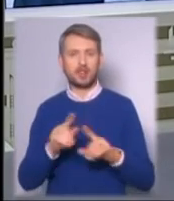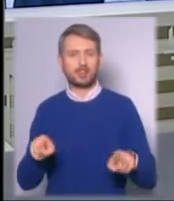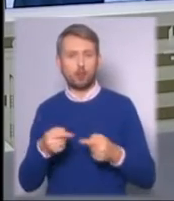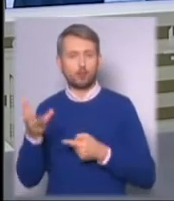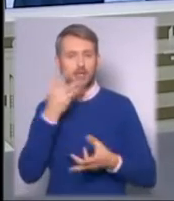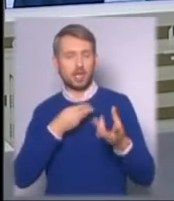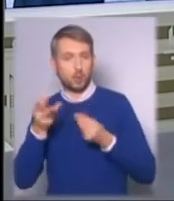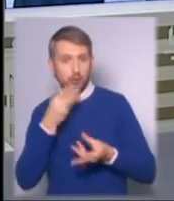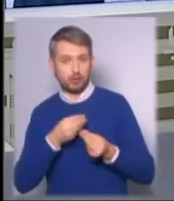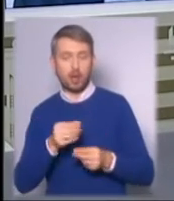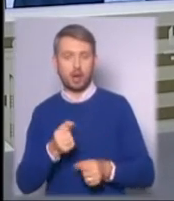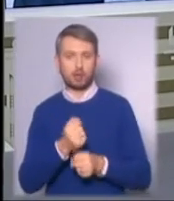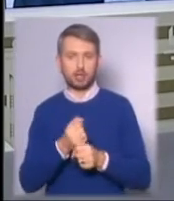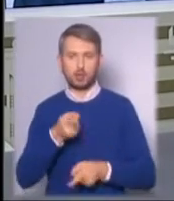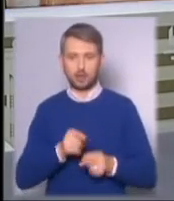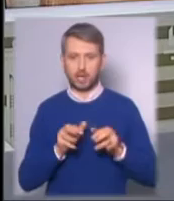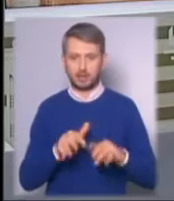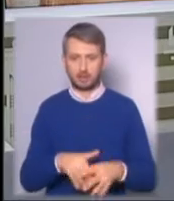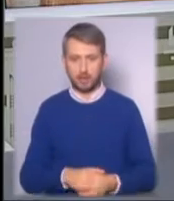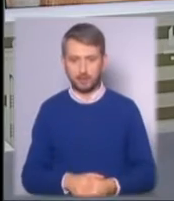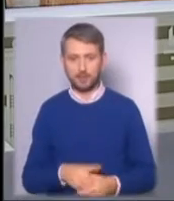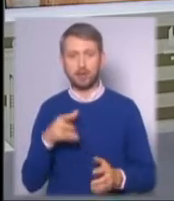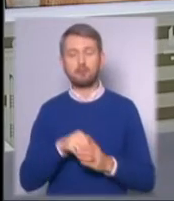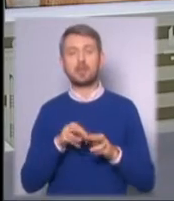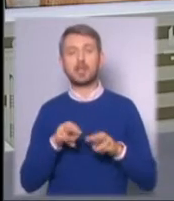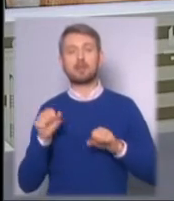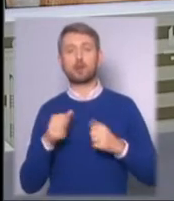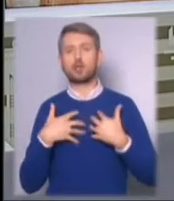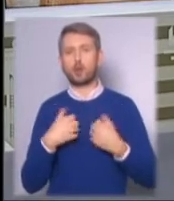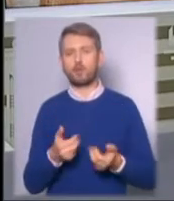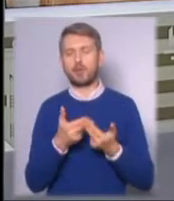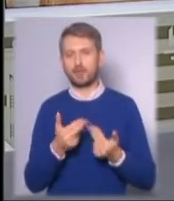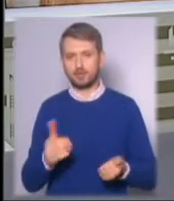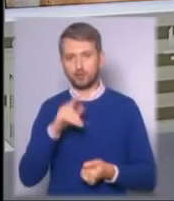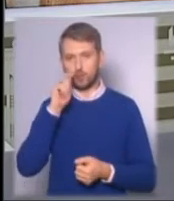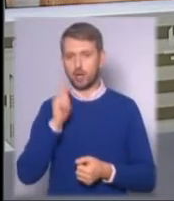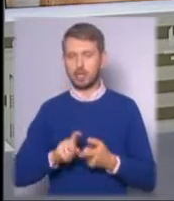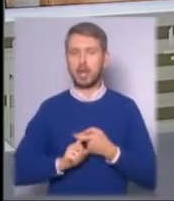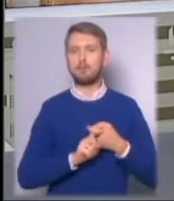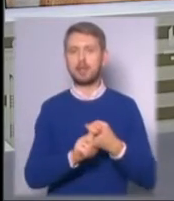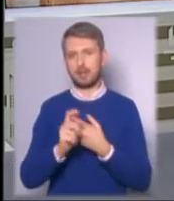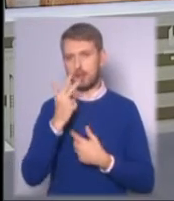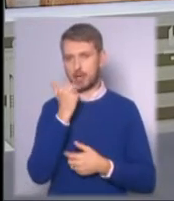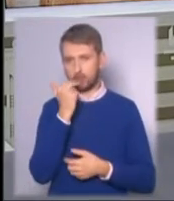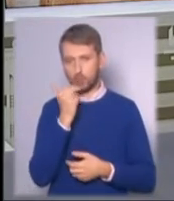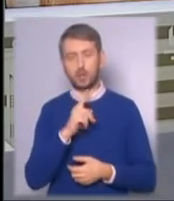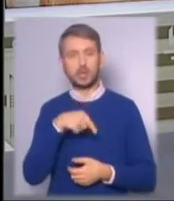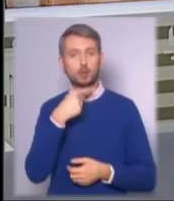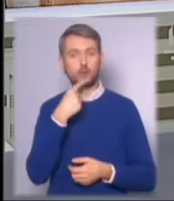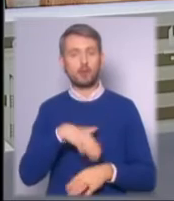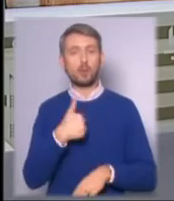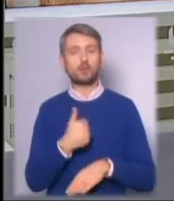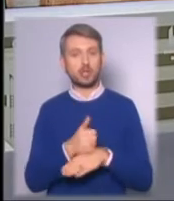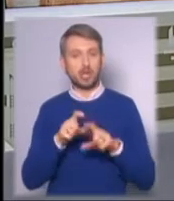конкретні справи. У Міністерстві охорони здоров'я визнали в Україні епідемію грипу. За словами очільника відомства,